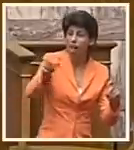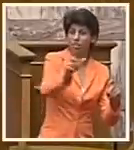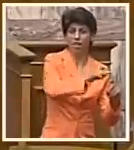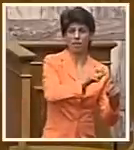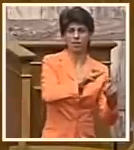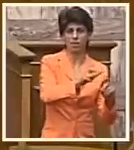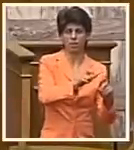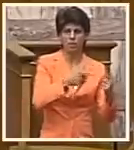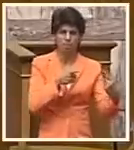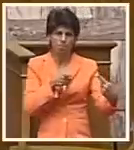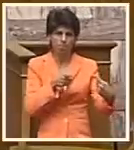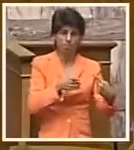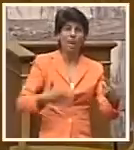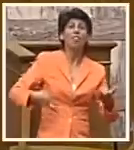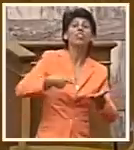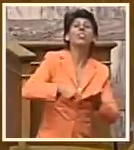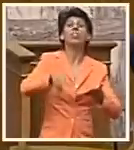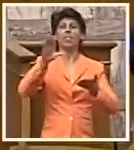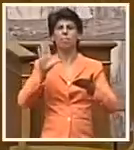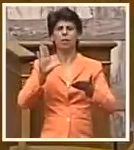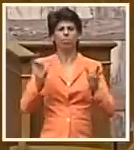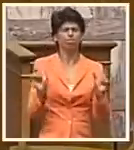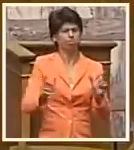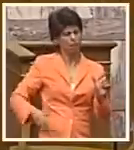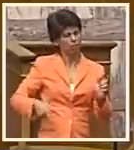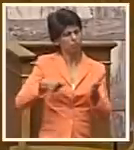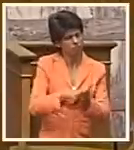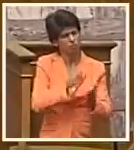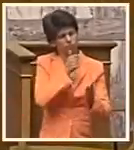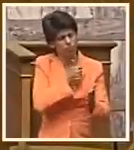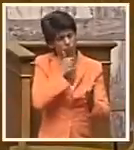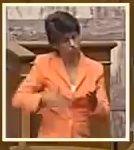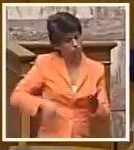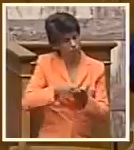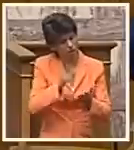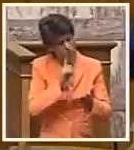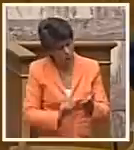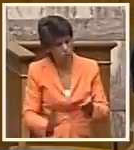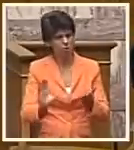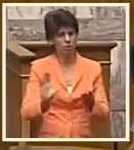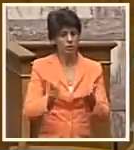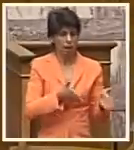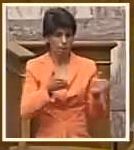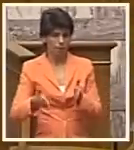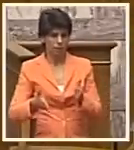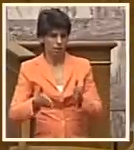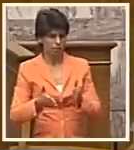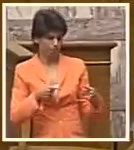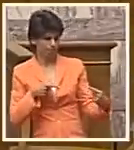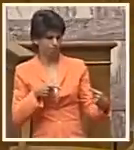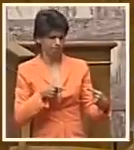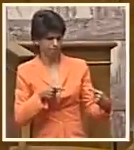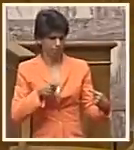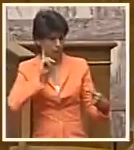Κάθε πολίτης που αντιστέκεται στο «δεν πληρώνω», που εκπληρώνει δηλαδή τις υποχρεώσεις του, που αντιστέκεται απ' την άλλη και στη διαφθορά, στο μέσο,